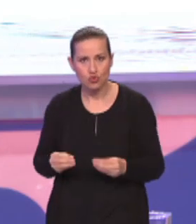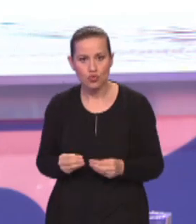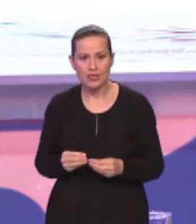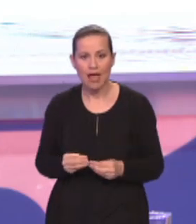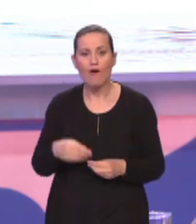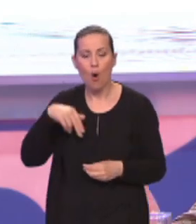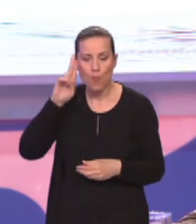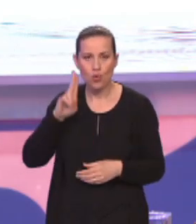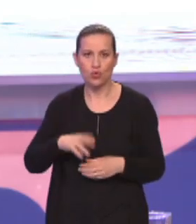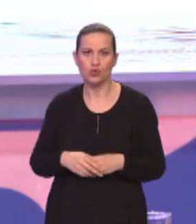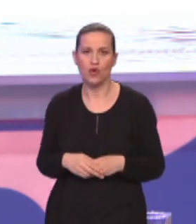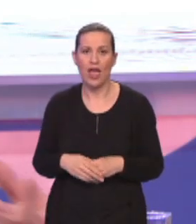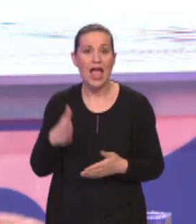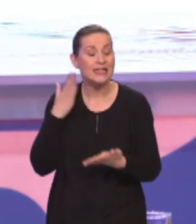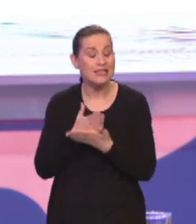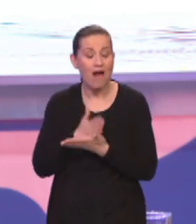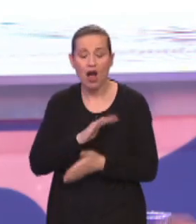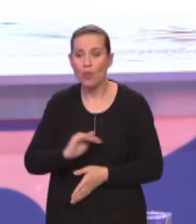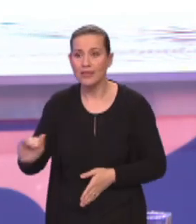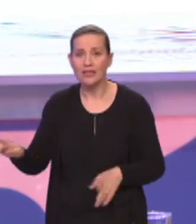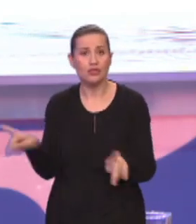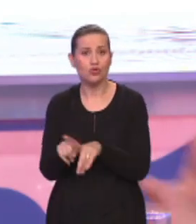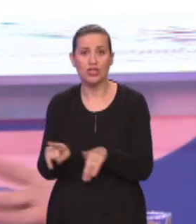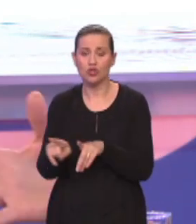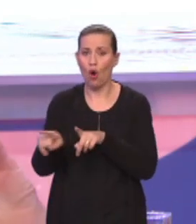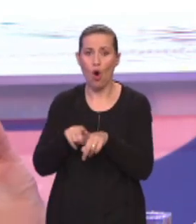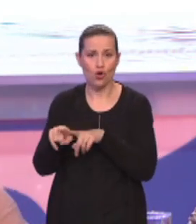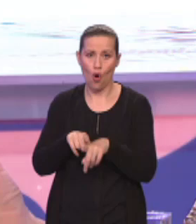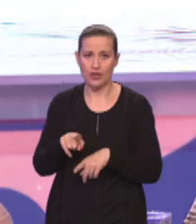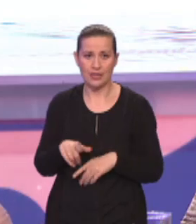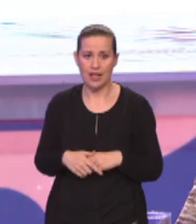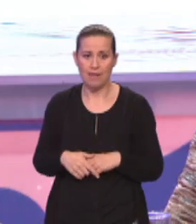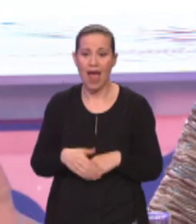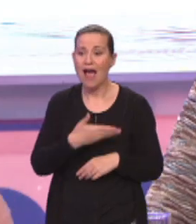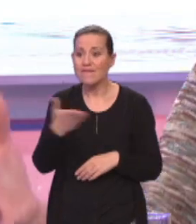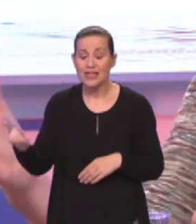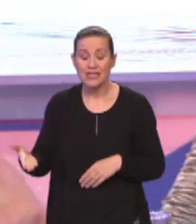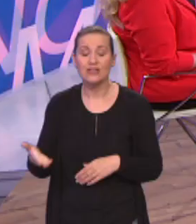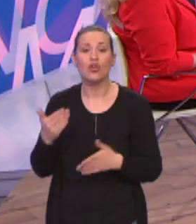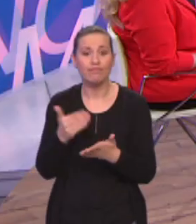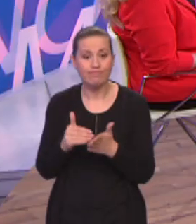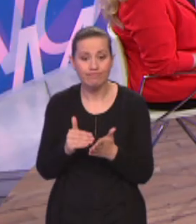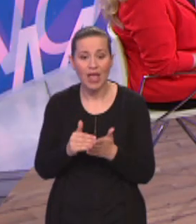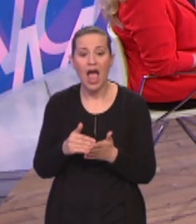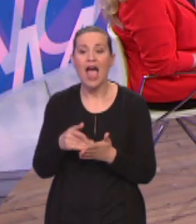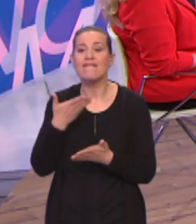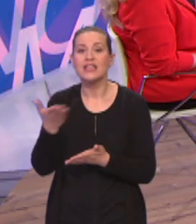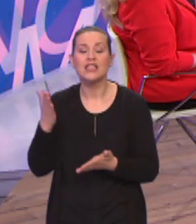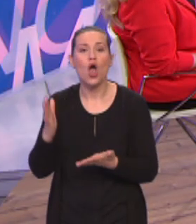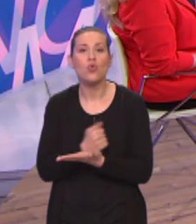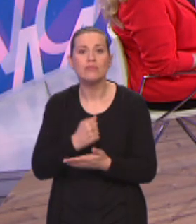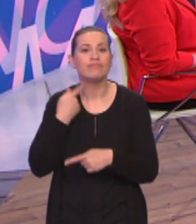upravo omogućuje. Dakle, i djetetu, ali isto tako i njihovim roditeljima. Vi ste sve to zaslužili. To što ste uspjeli, to je zato što